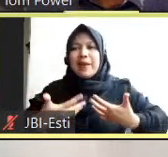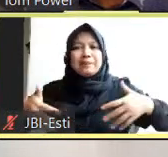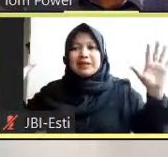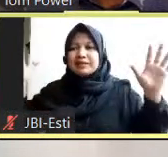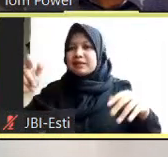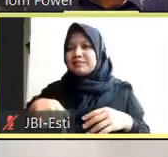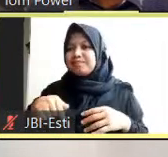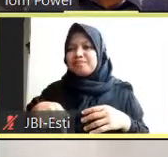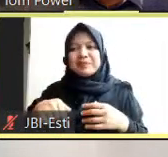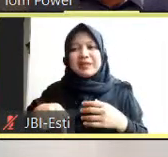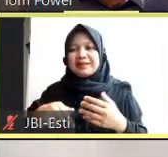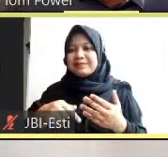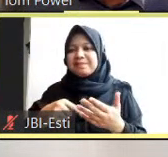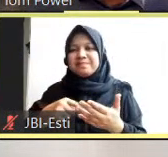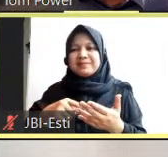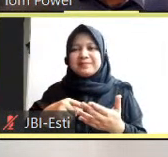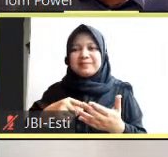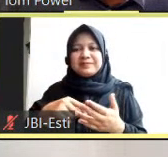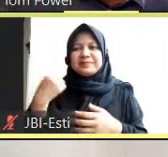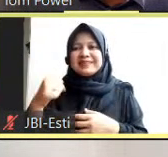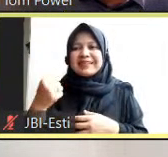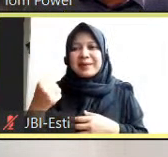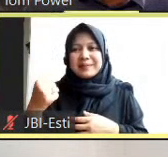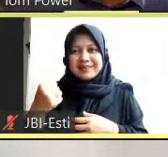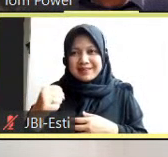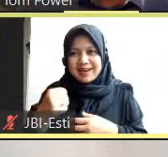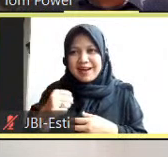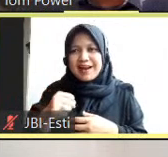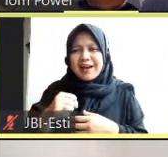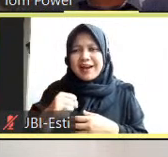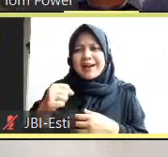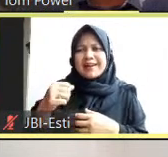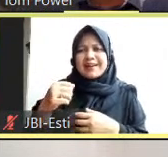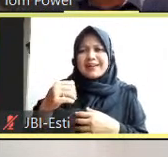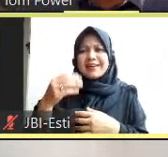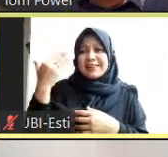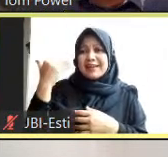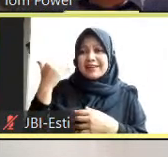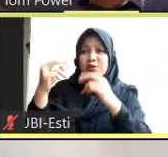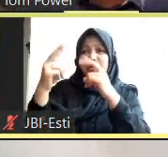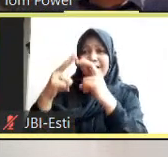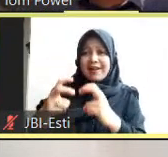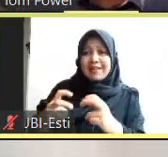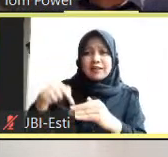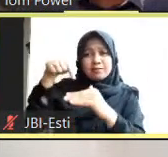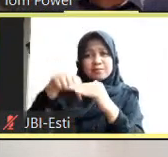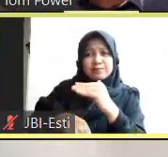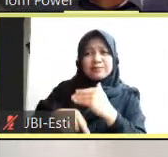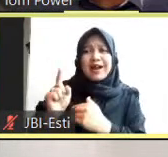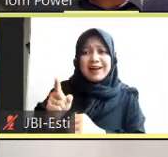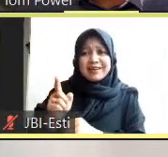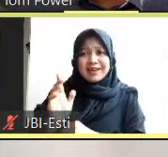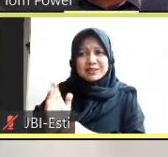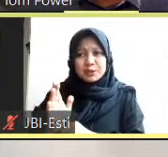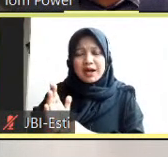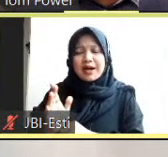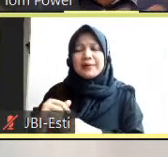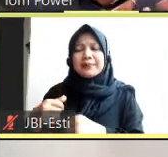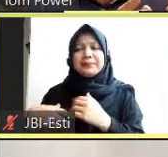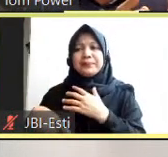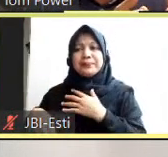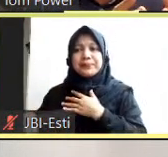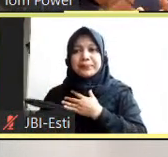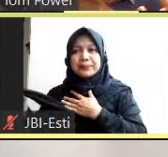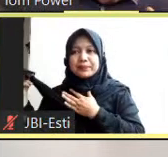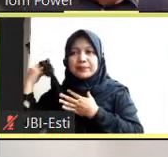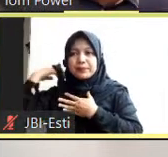dan kita telah mendengarkan analisa yang lebih mendalam soal itu. Tapi di samping itu, demonstrasi